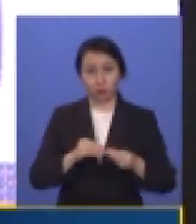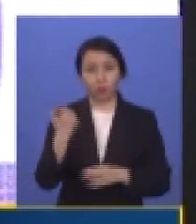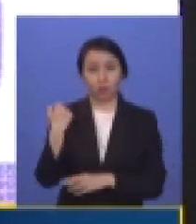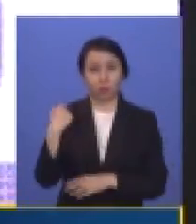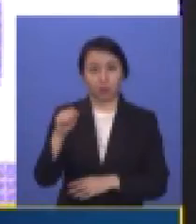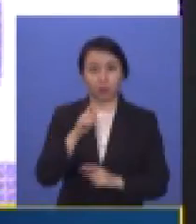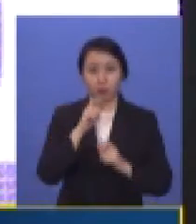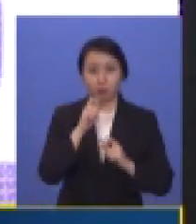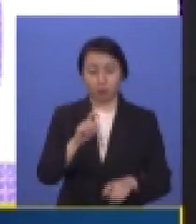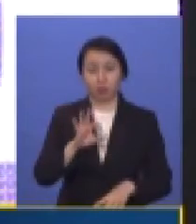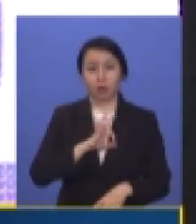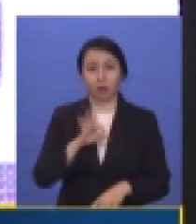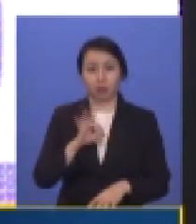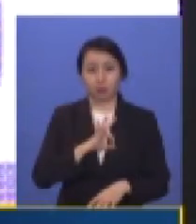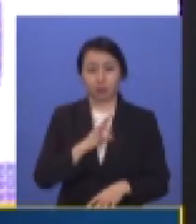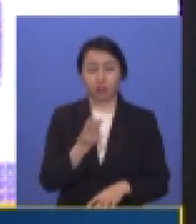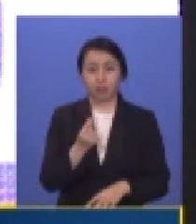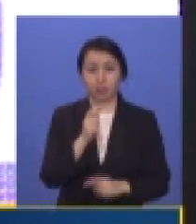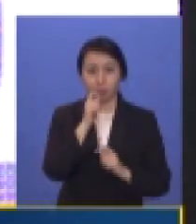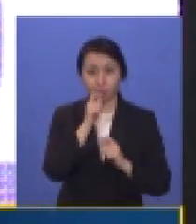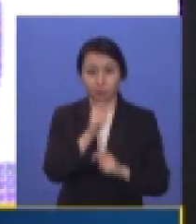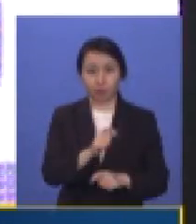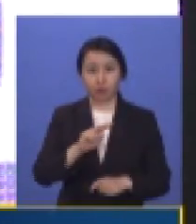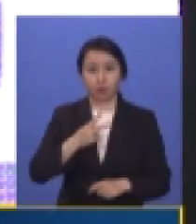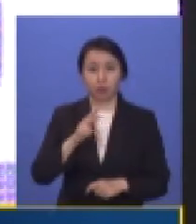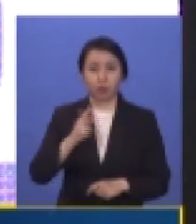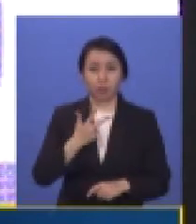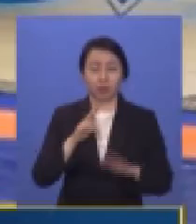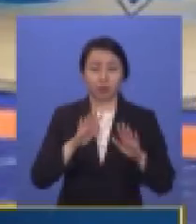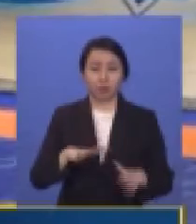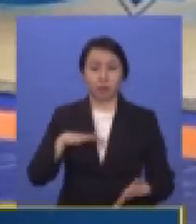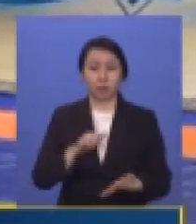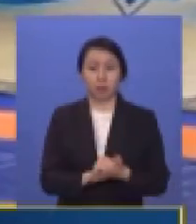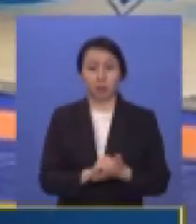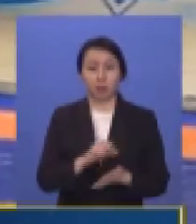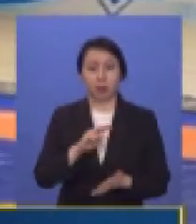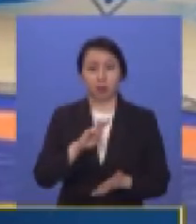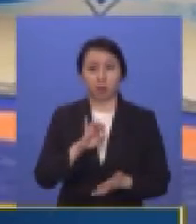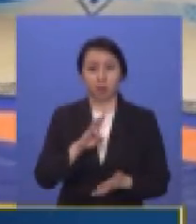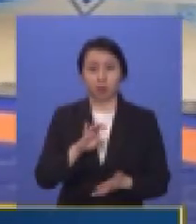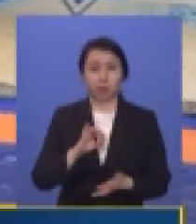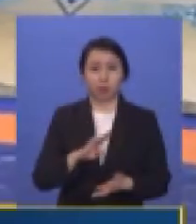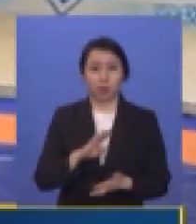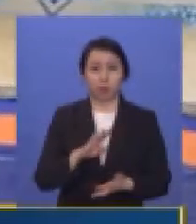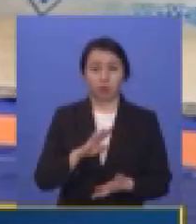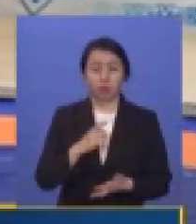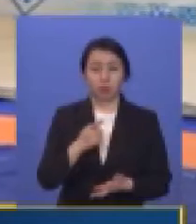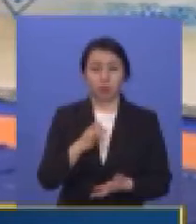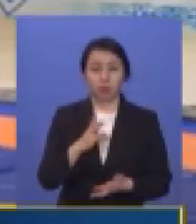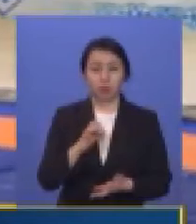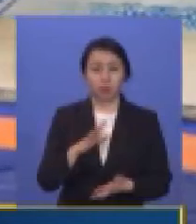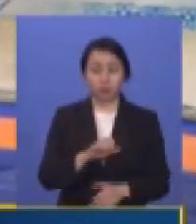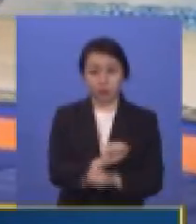победители награждены медалями, дипломами и денежными призами. Второе и третье места заняли Эркин Нурбахтинов и Нуркасым